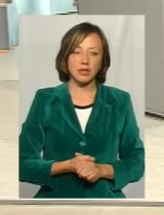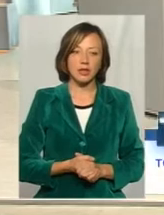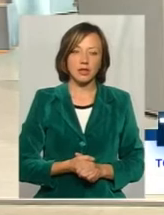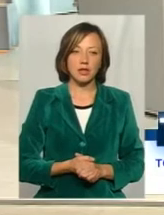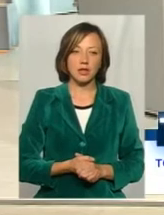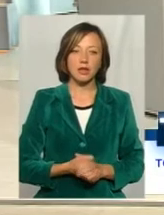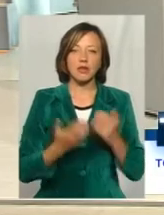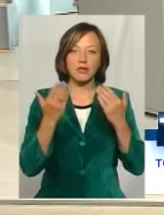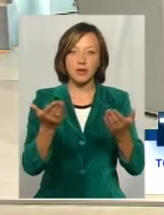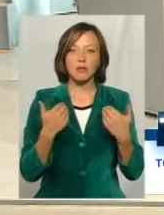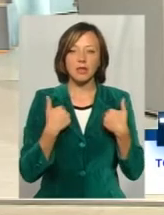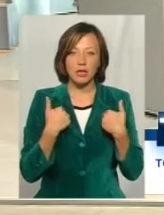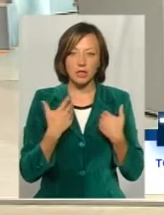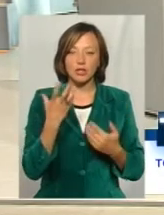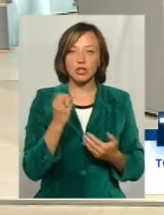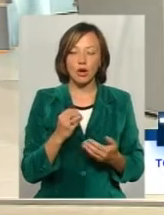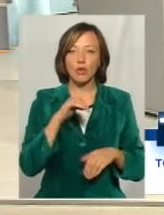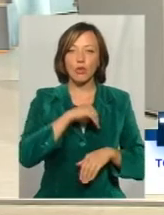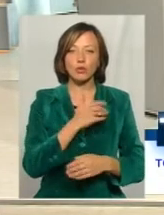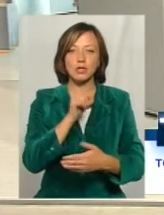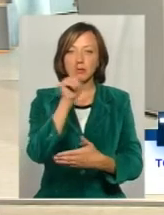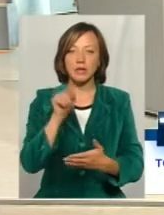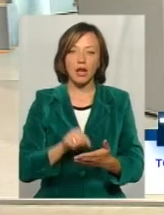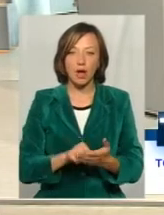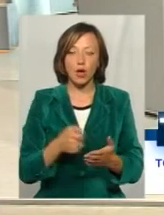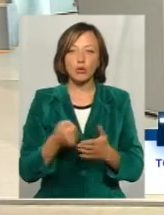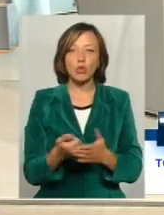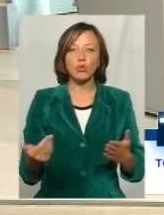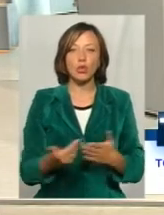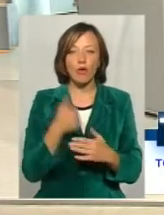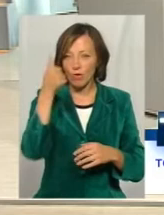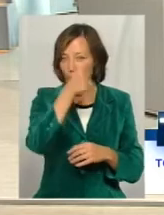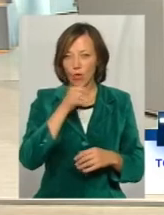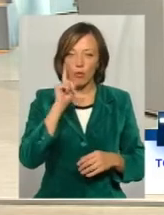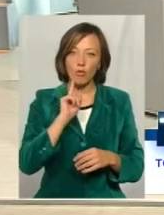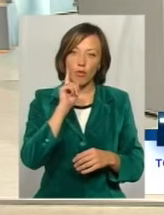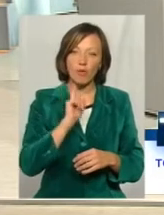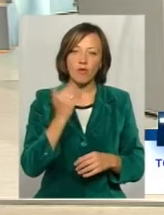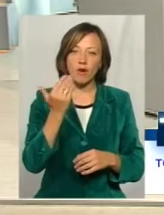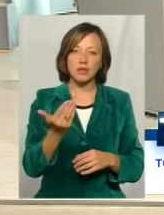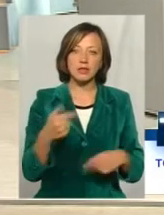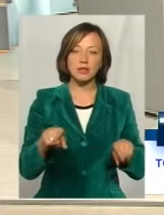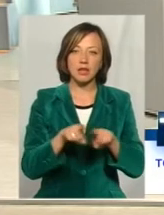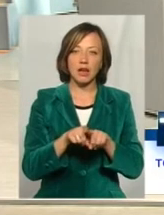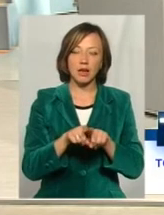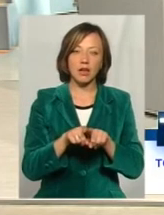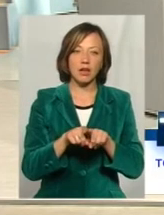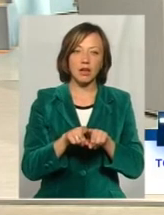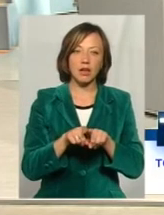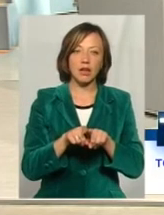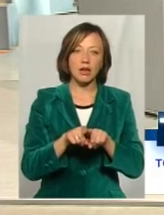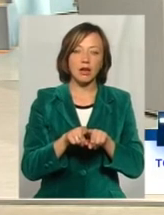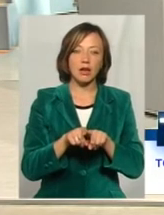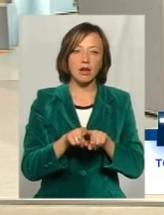ще мені, будь ласка, я вас хочу запитати. А до нового року, поки от у вас не буде от така от реформа з